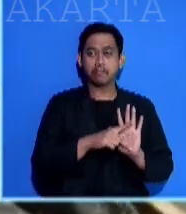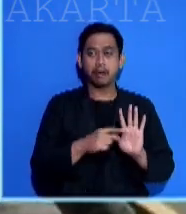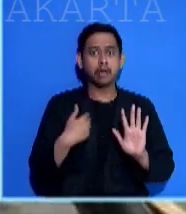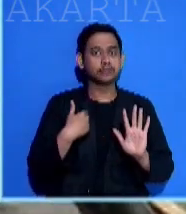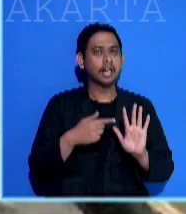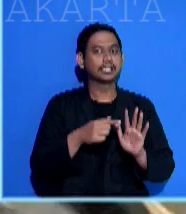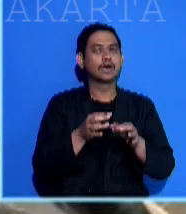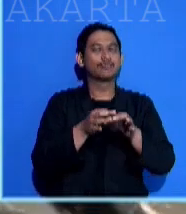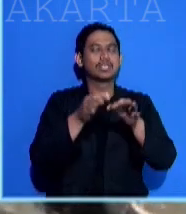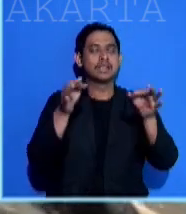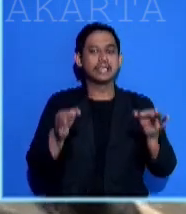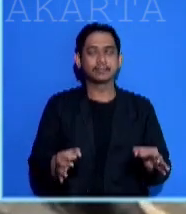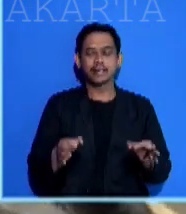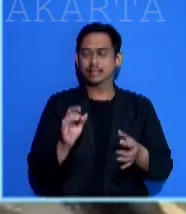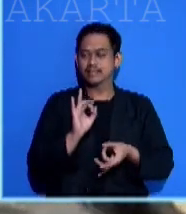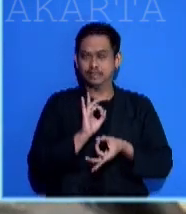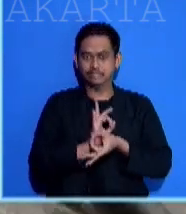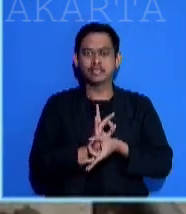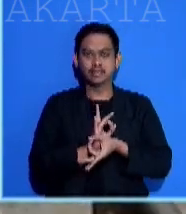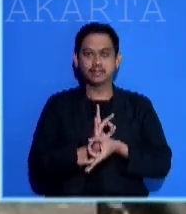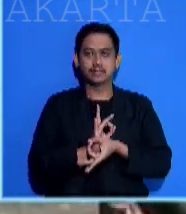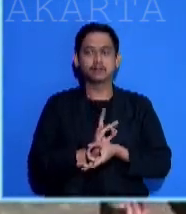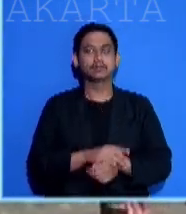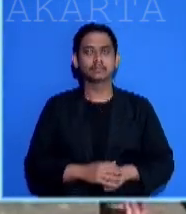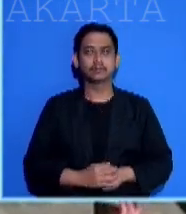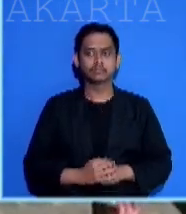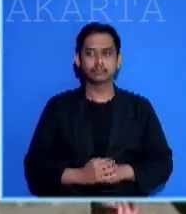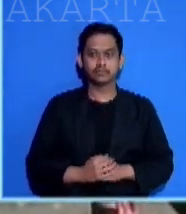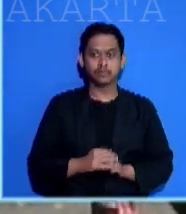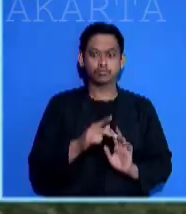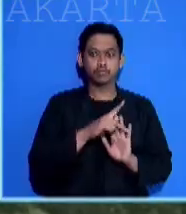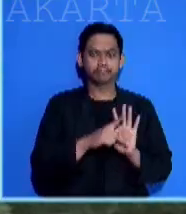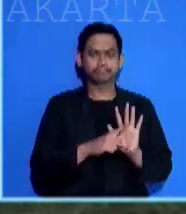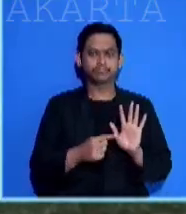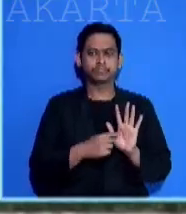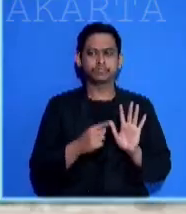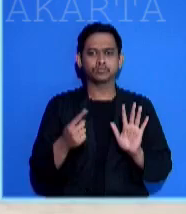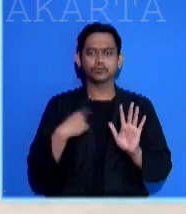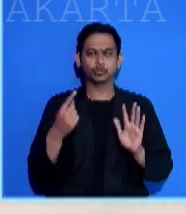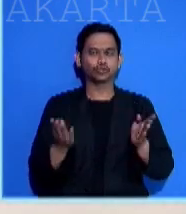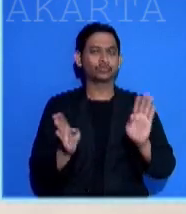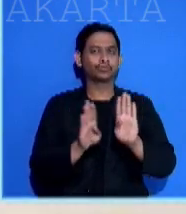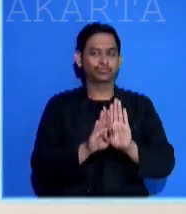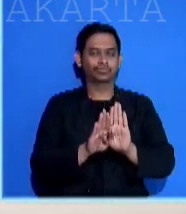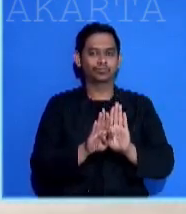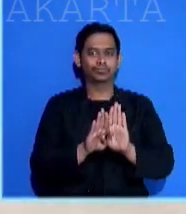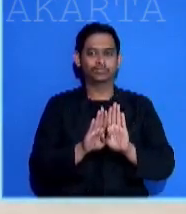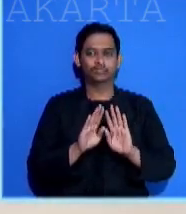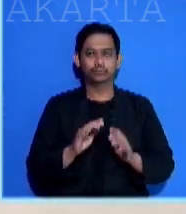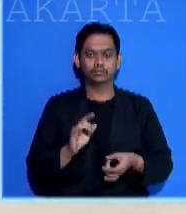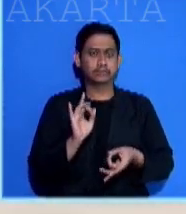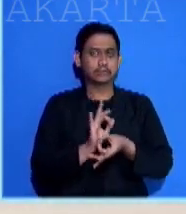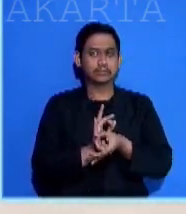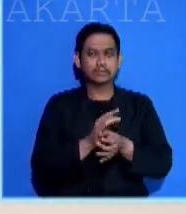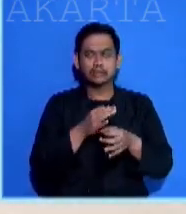Sunyi ya Sehingga di program tersebut kami menutup penutupan Candi perambanan saat Nyepi sudah menjadi